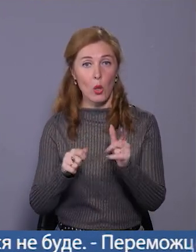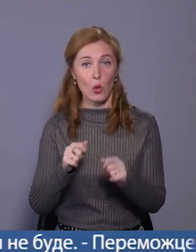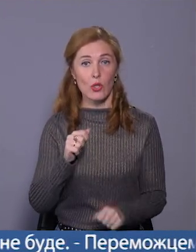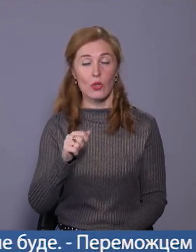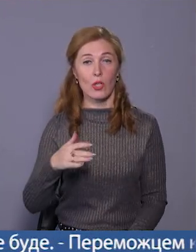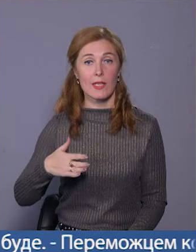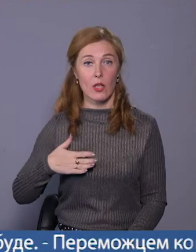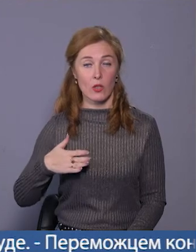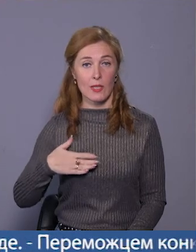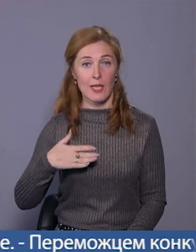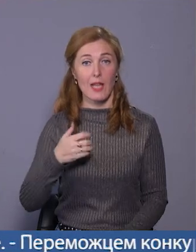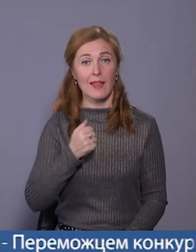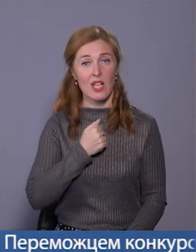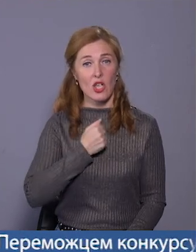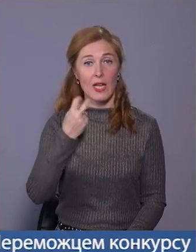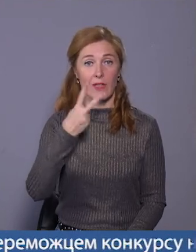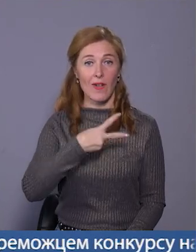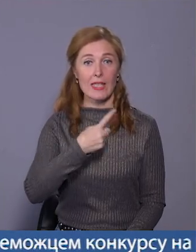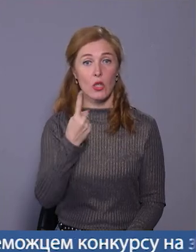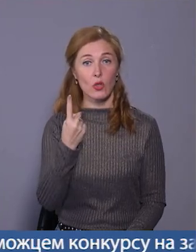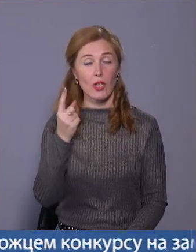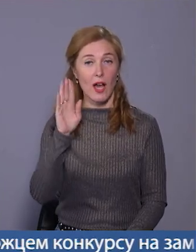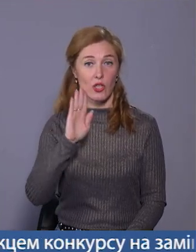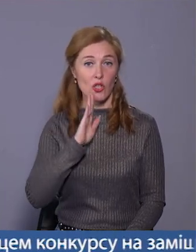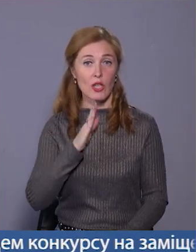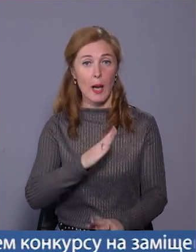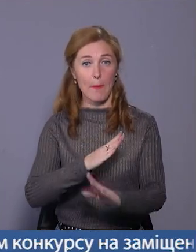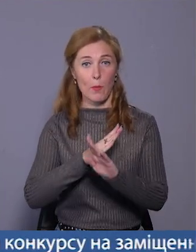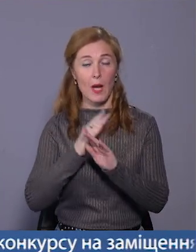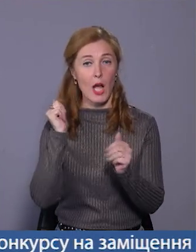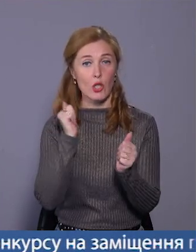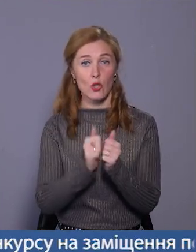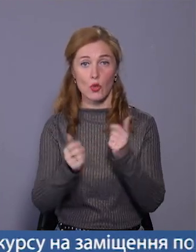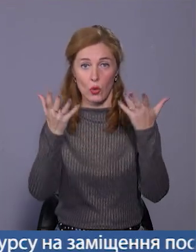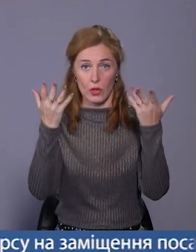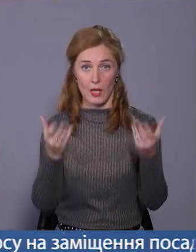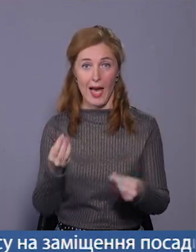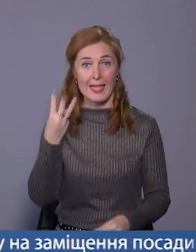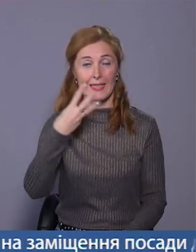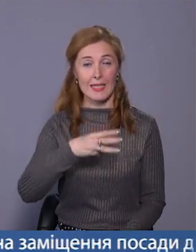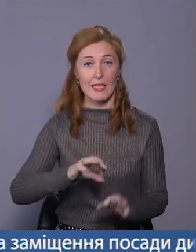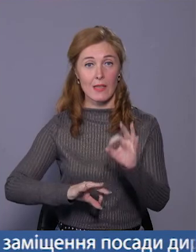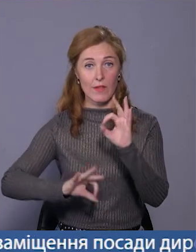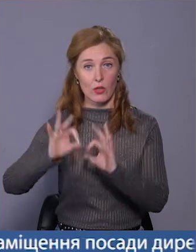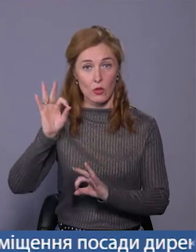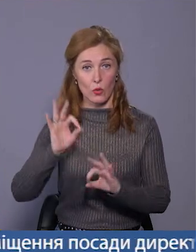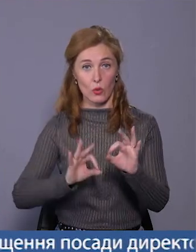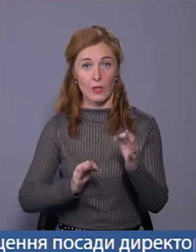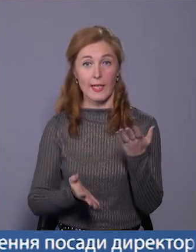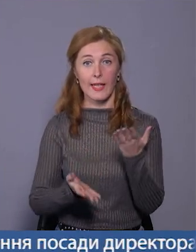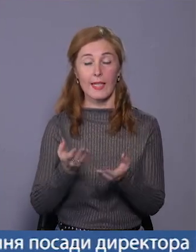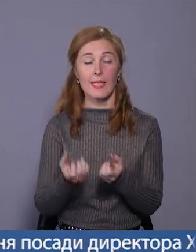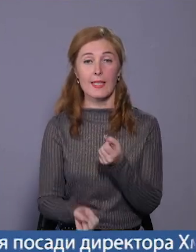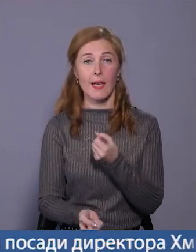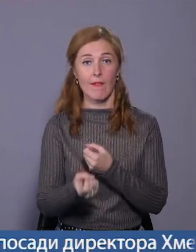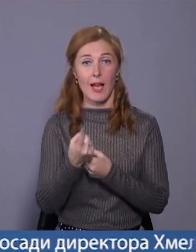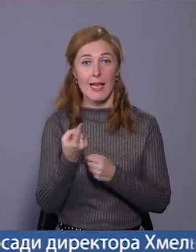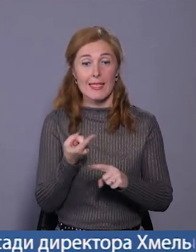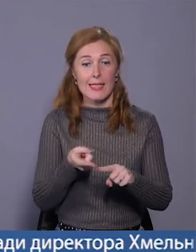21 жінка помирає щодня. 30% усіх жінок, які з'являються з